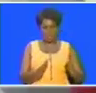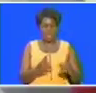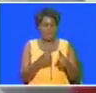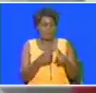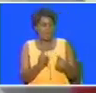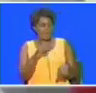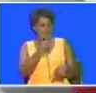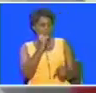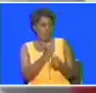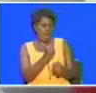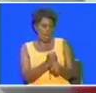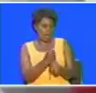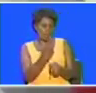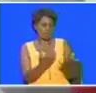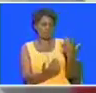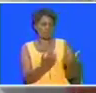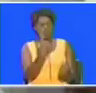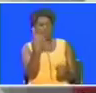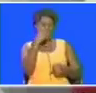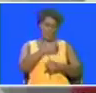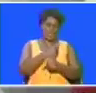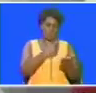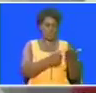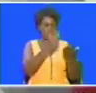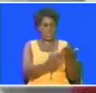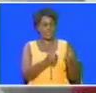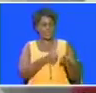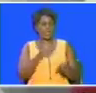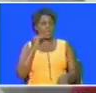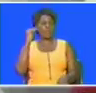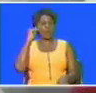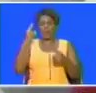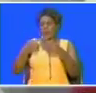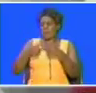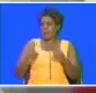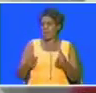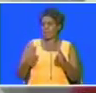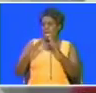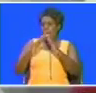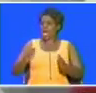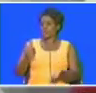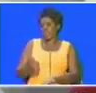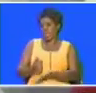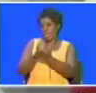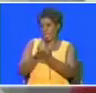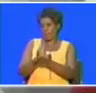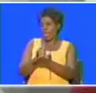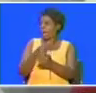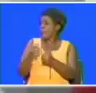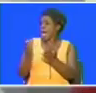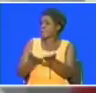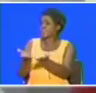angalia siku gani utakuwa nyumbani, at least upikie familia yako kama weekends hivi kama uko nyumbani. Lakini mfanyikazi anaweza kupika lakini asimpakulie mume